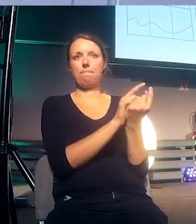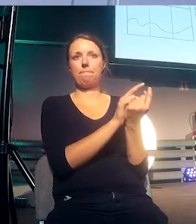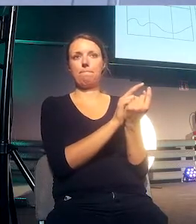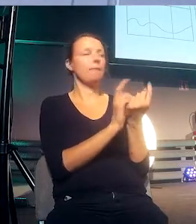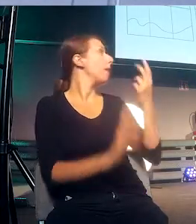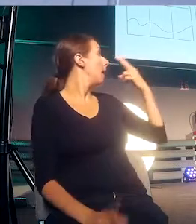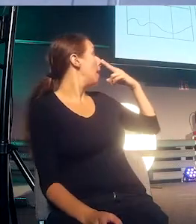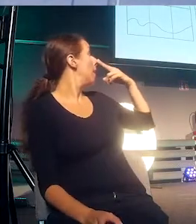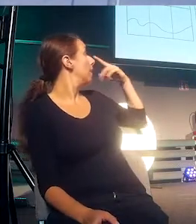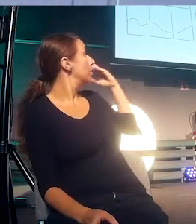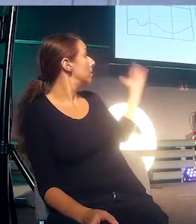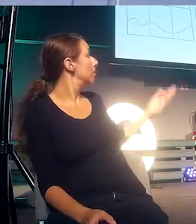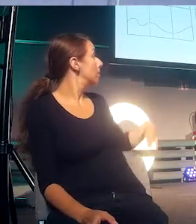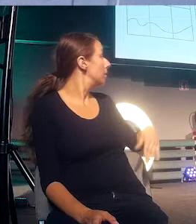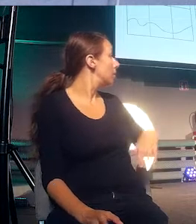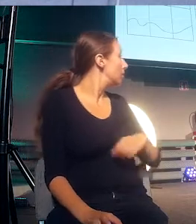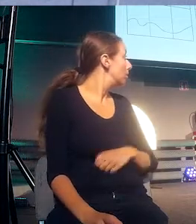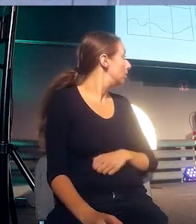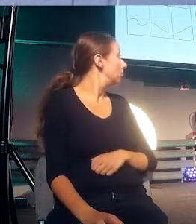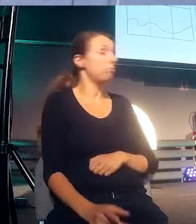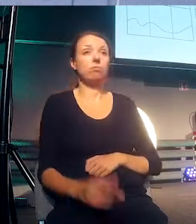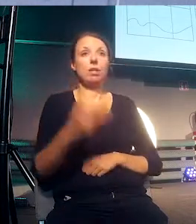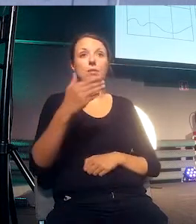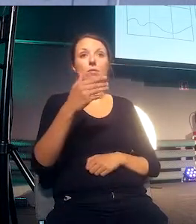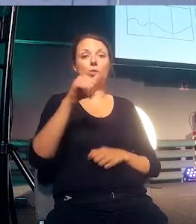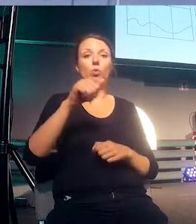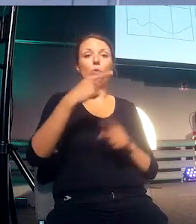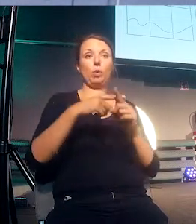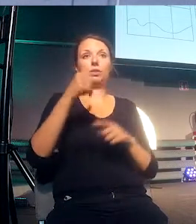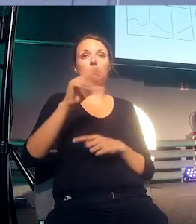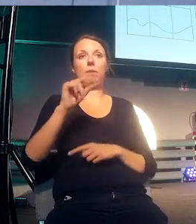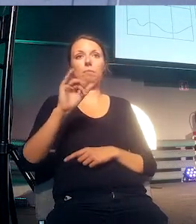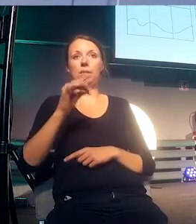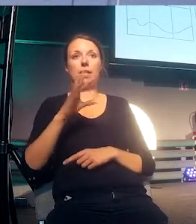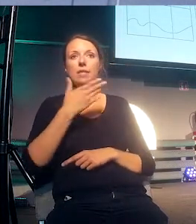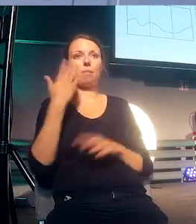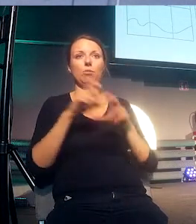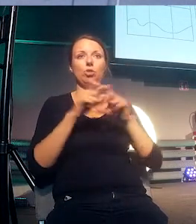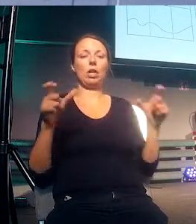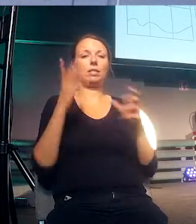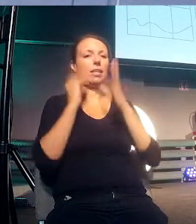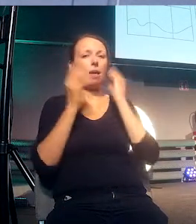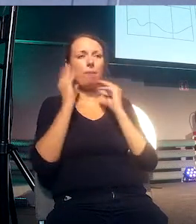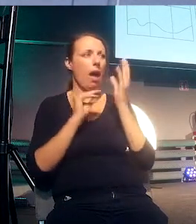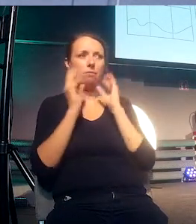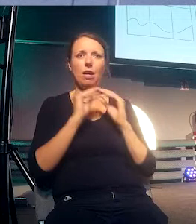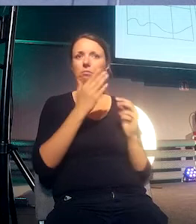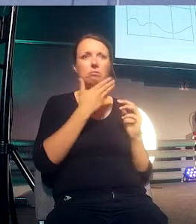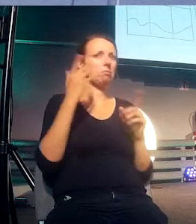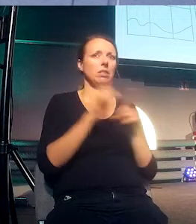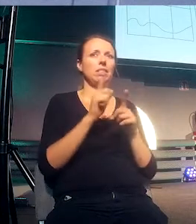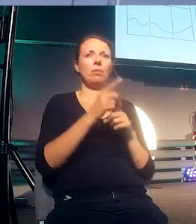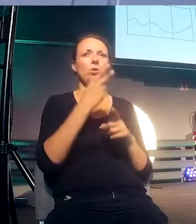zastosowanie. I wydarza się co? My nie mamy czasu na takie zabawy. Co to za rozklejenie karteczek, to nie jest